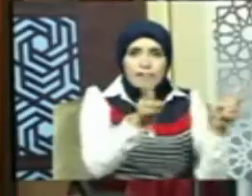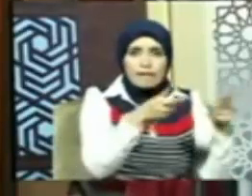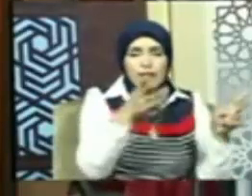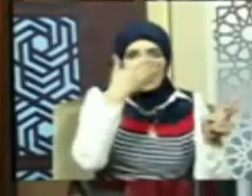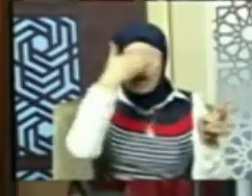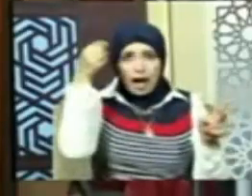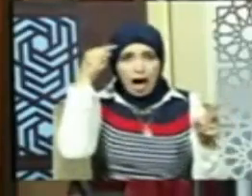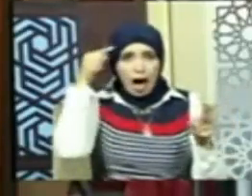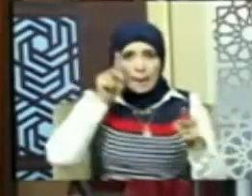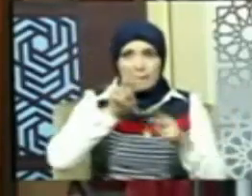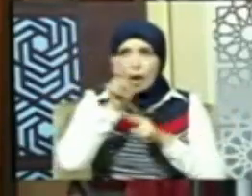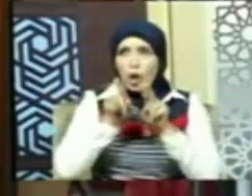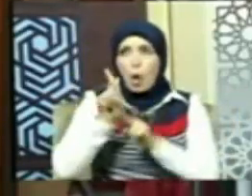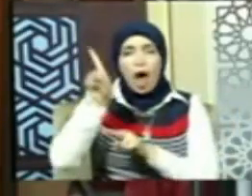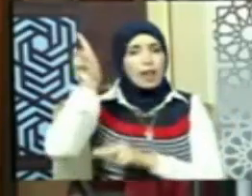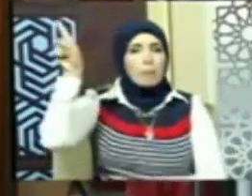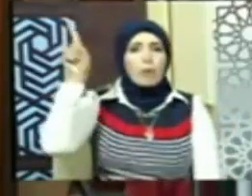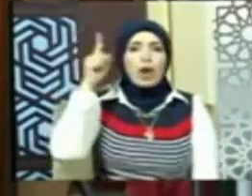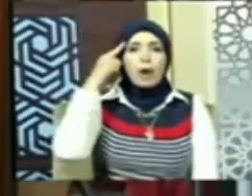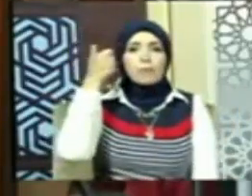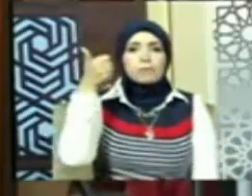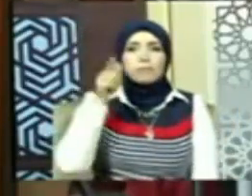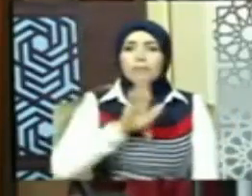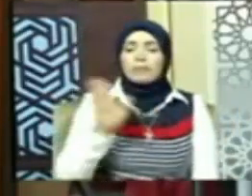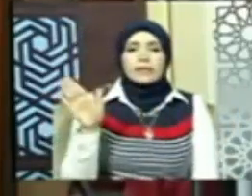لا يعلمها إلا هو،